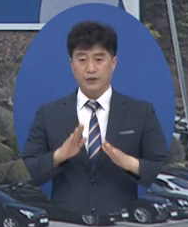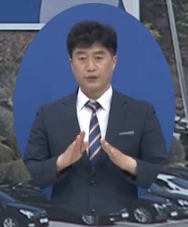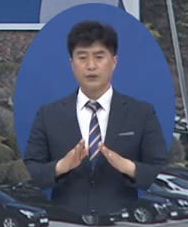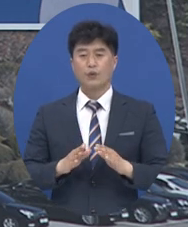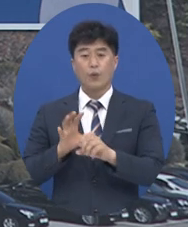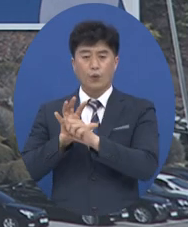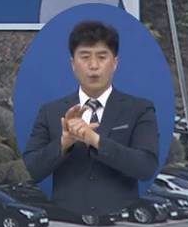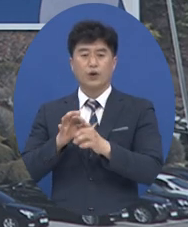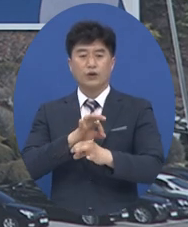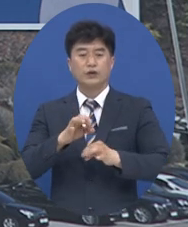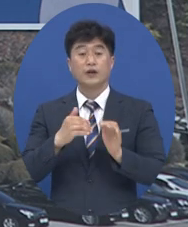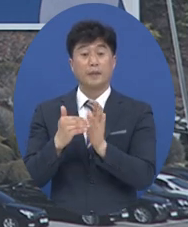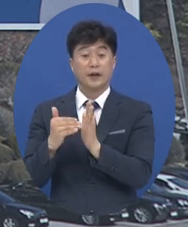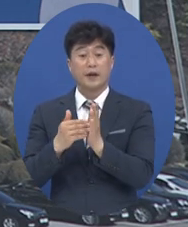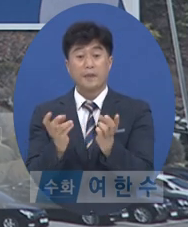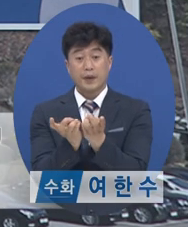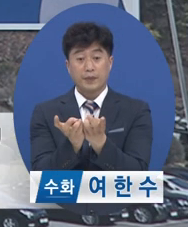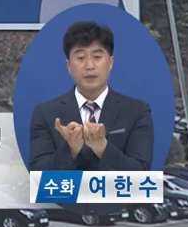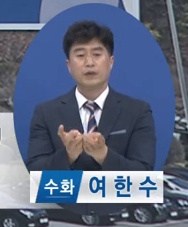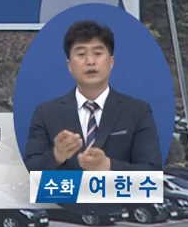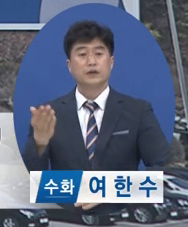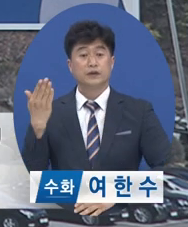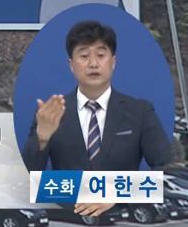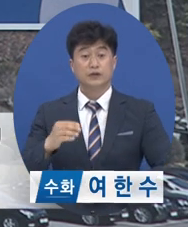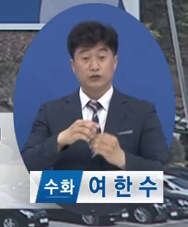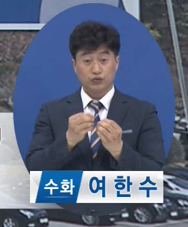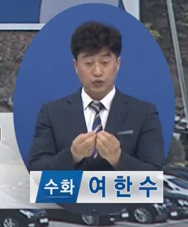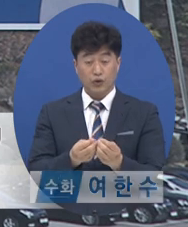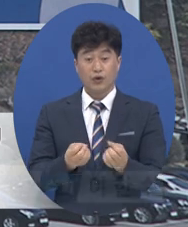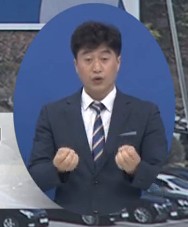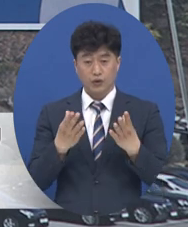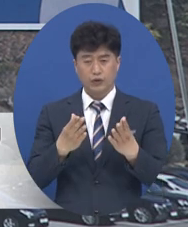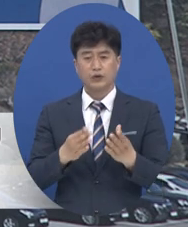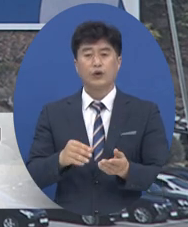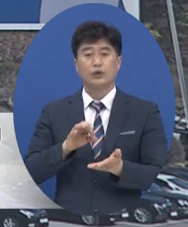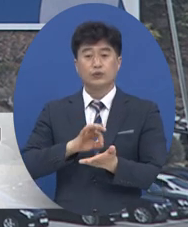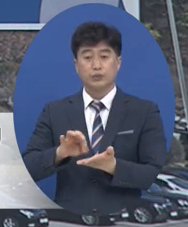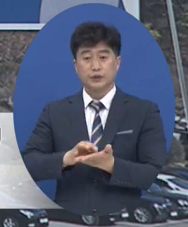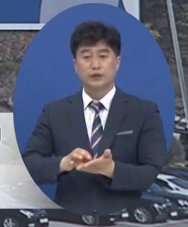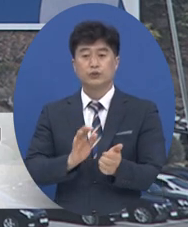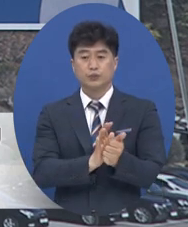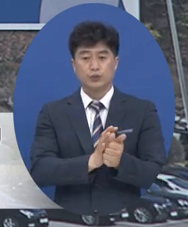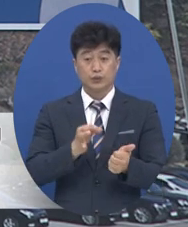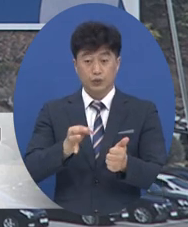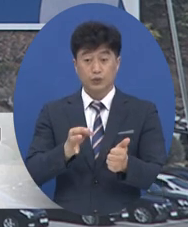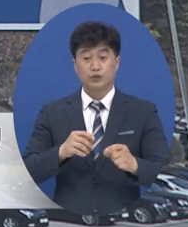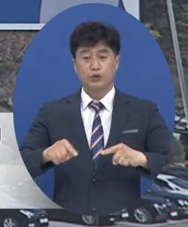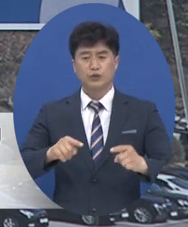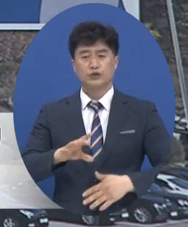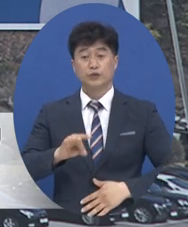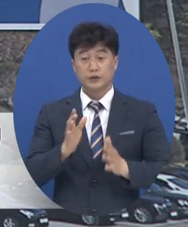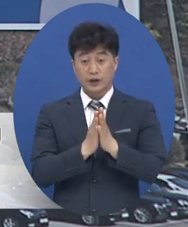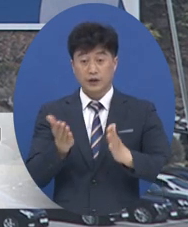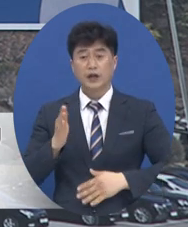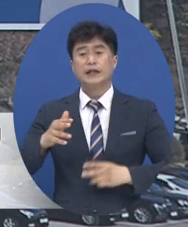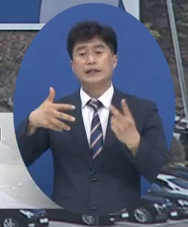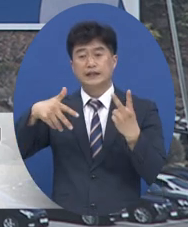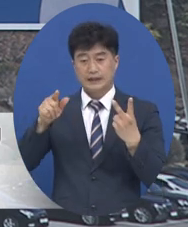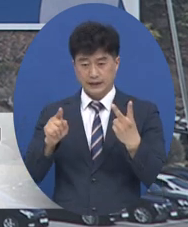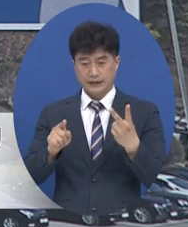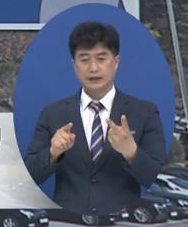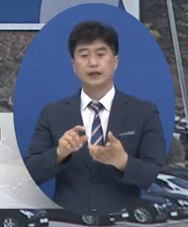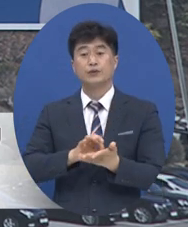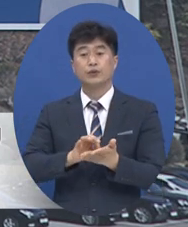경기도는 코로나 경제 방역책으로 지난 추석 소비지원금 정책을 처음으로 꺼내들었는데요. 2차로 다시 소비지원금을